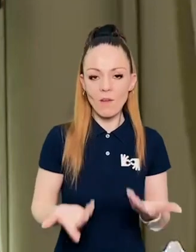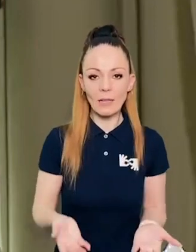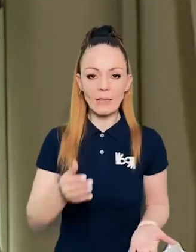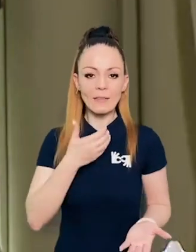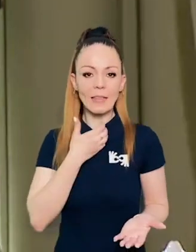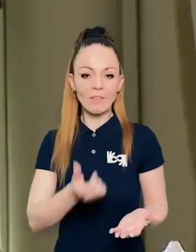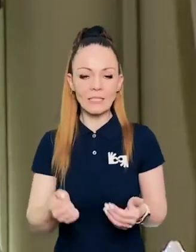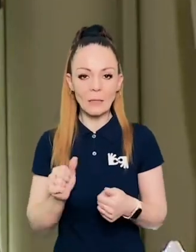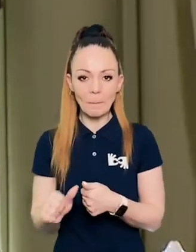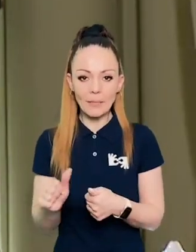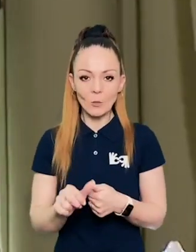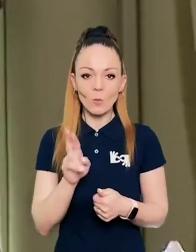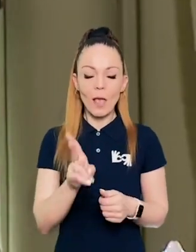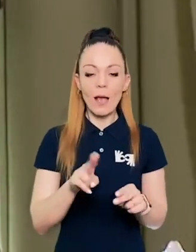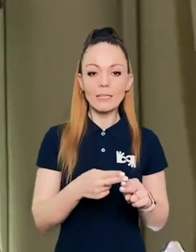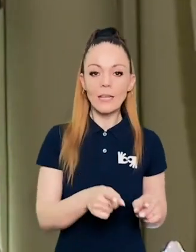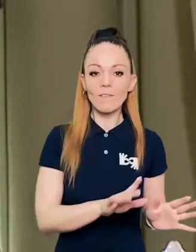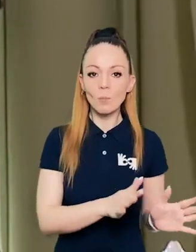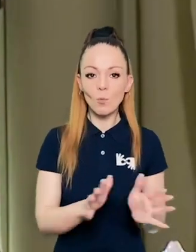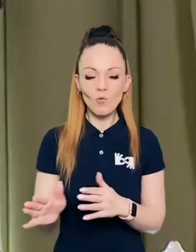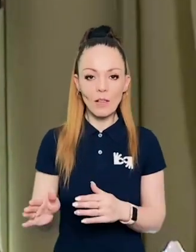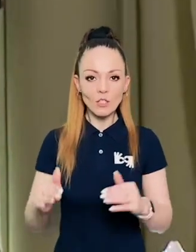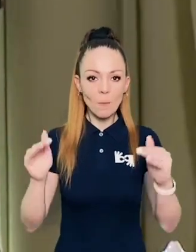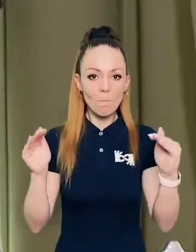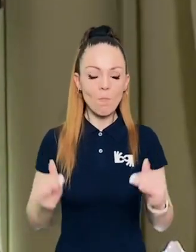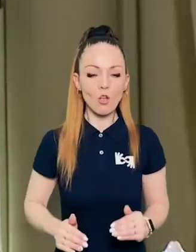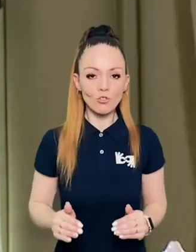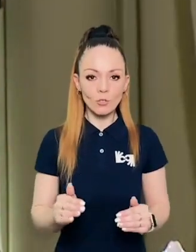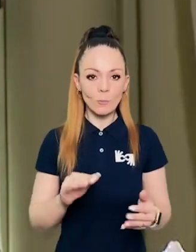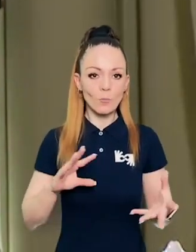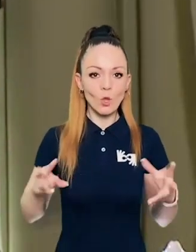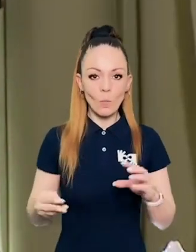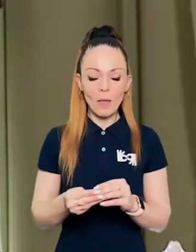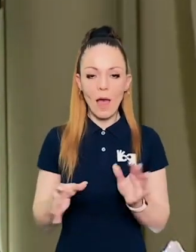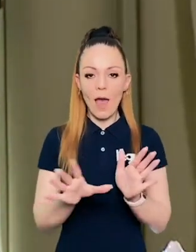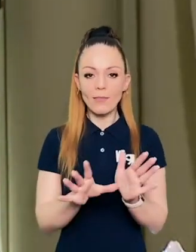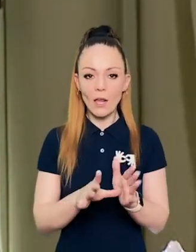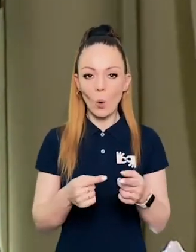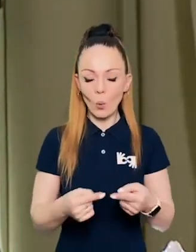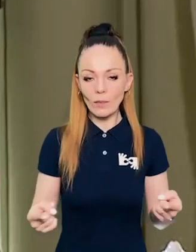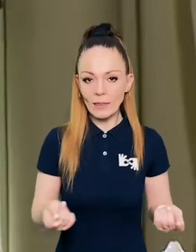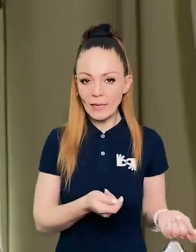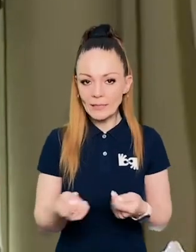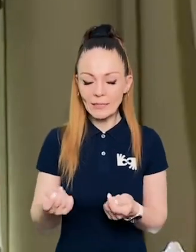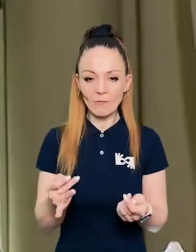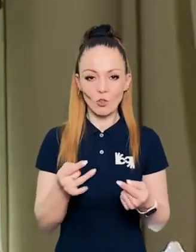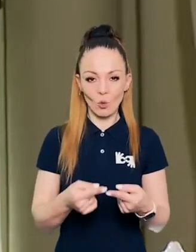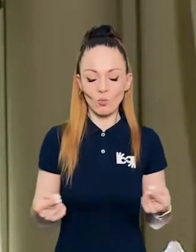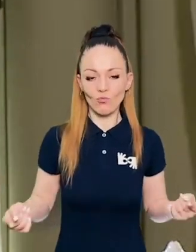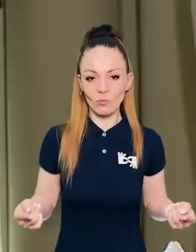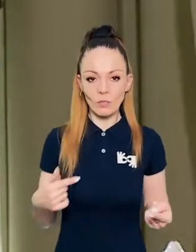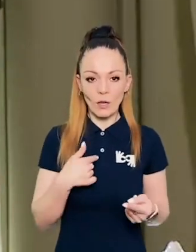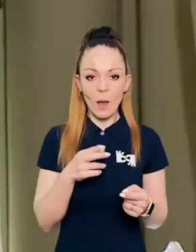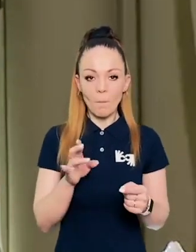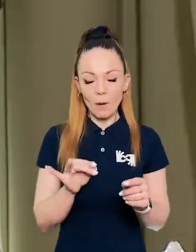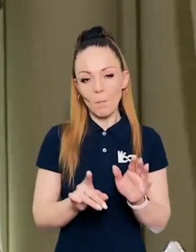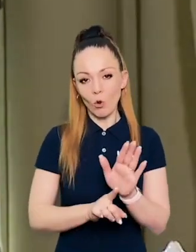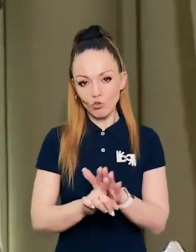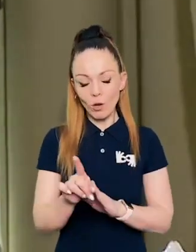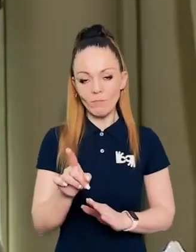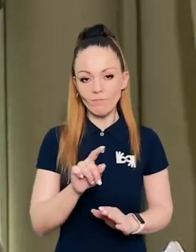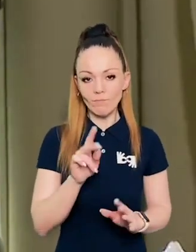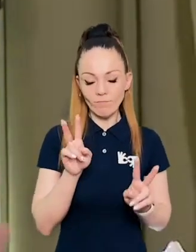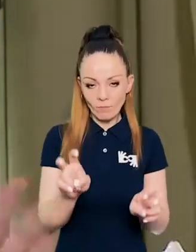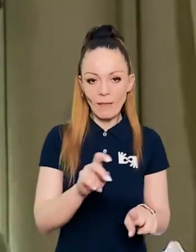кібер, блокування, дефіцит бензину, як це відбувалося, зменшення обсягів енергоносіїв тощо багато.